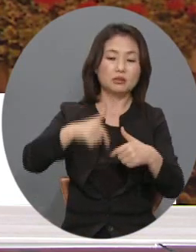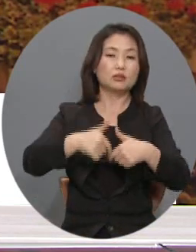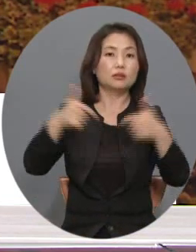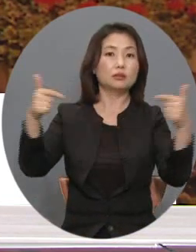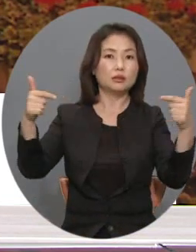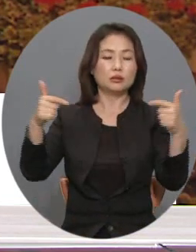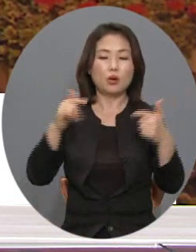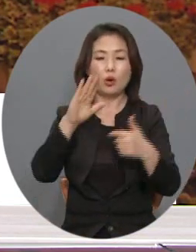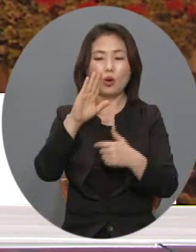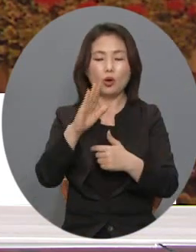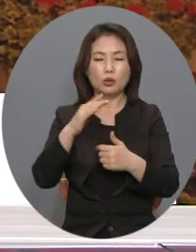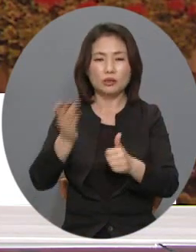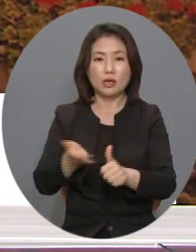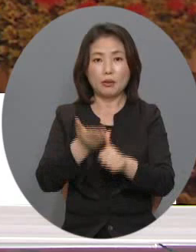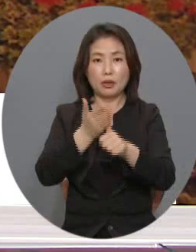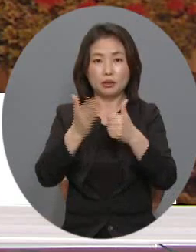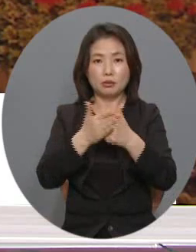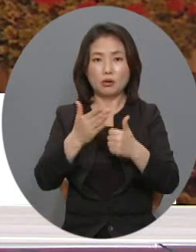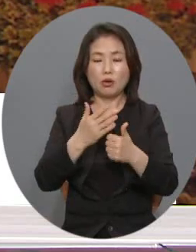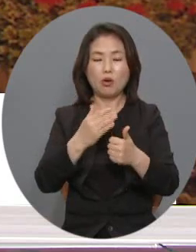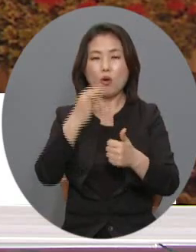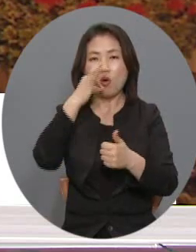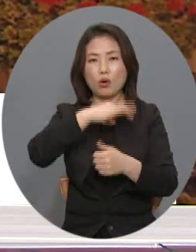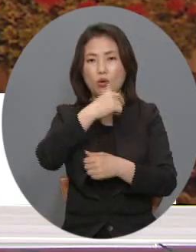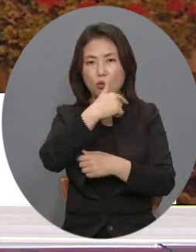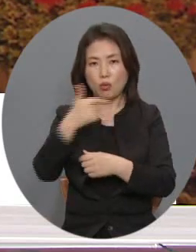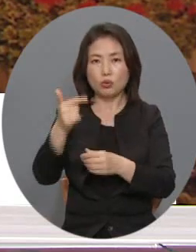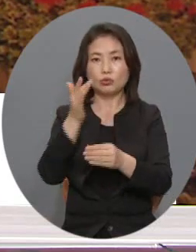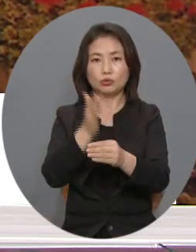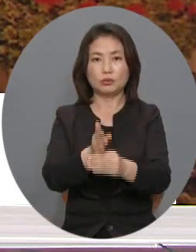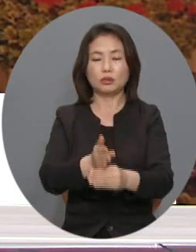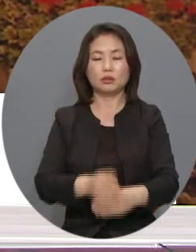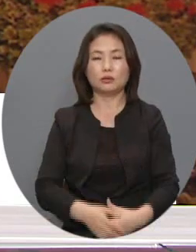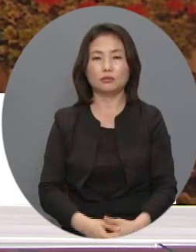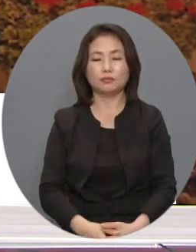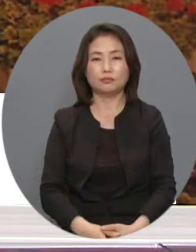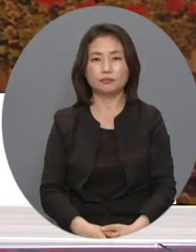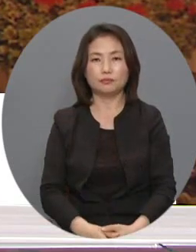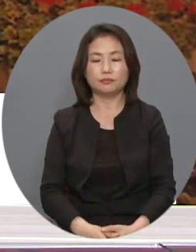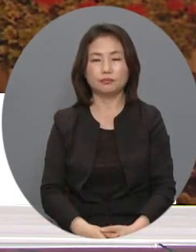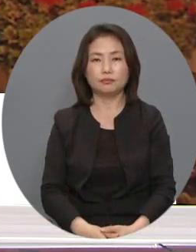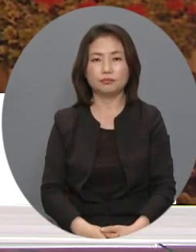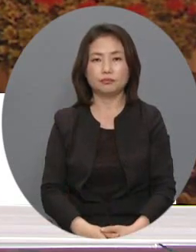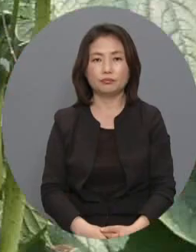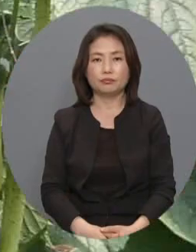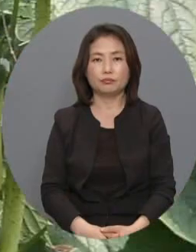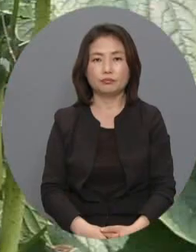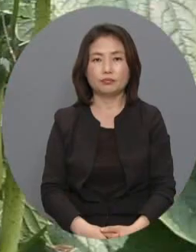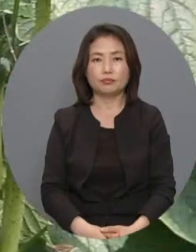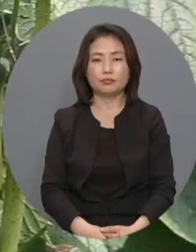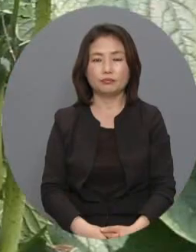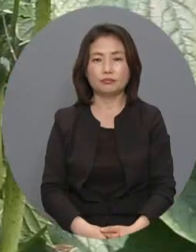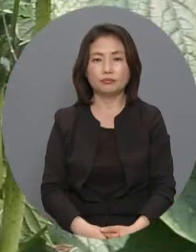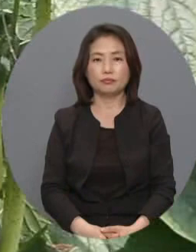이른바 보광재배로 생산성을 높일 수 있다고 합니다. 김건엽 기자입니다.